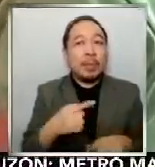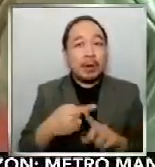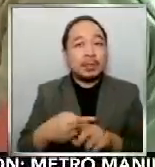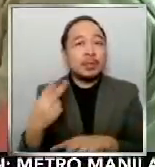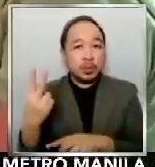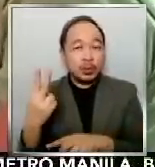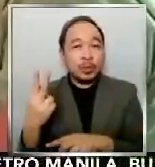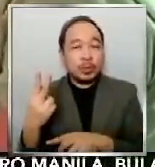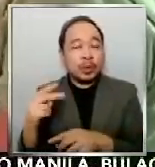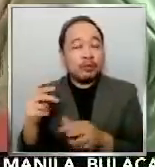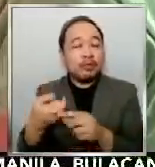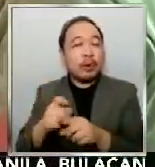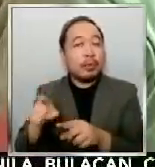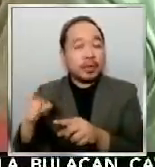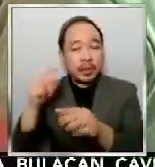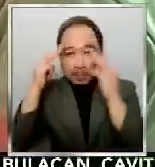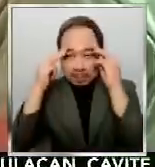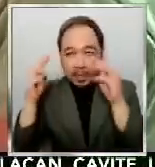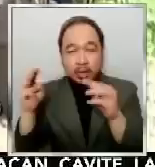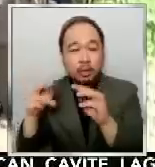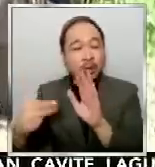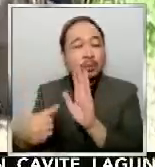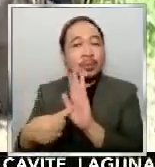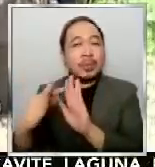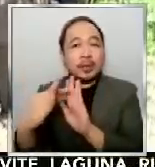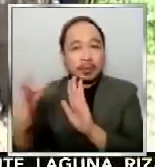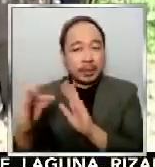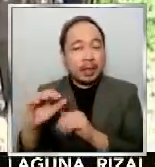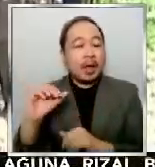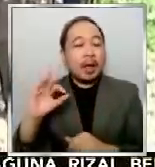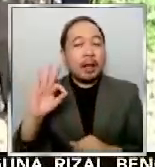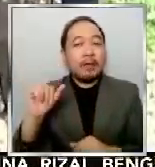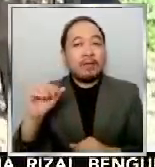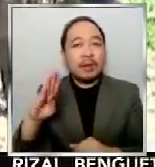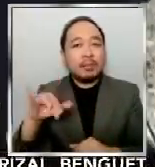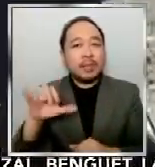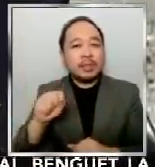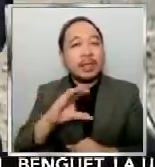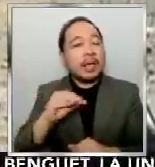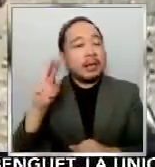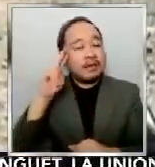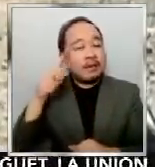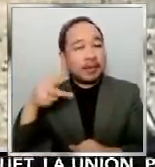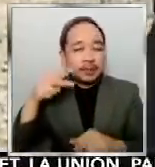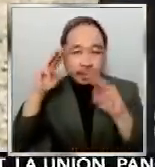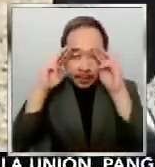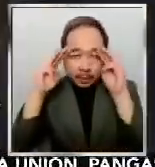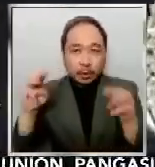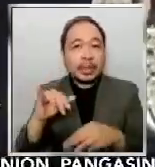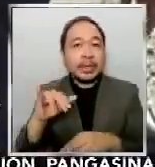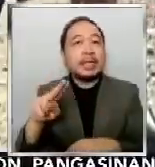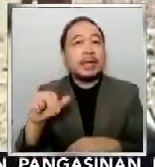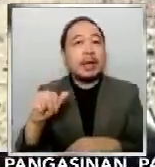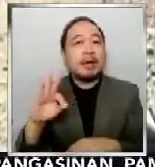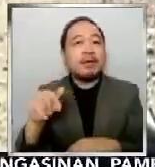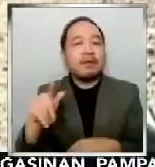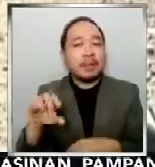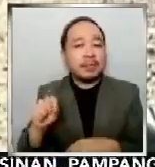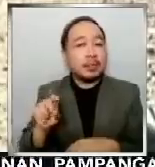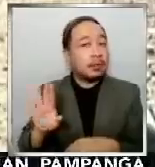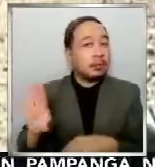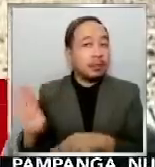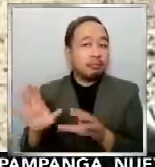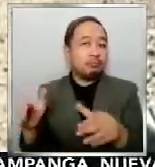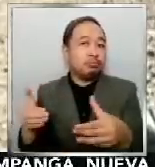na si Alrico Favis at asawang vice mayor candidate o vice mayoralty candidate na si Ina Favis. Tumanggi ang kampo ni Favis na magbigay